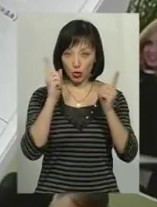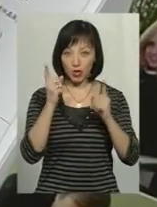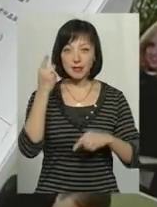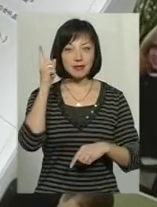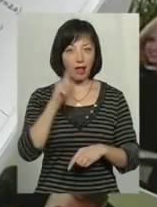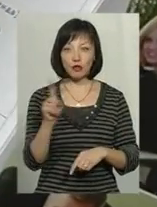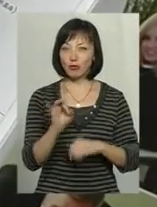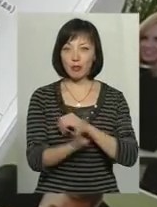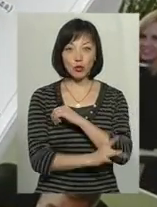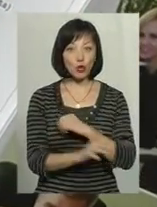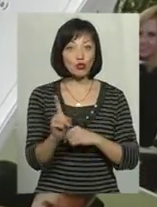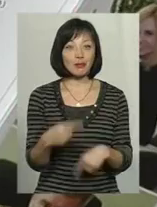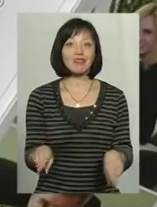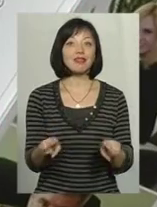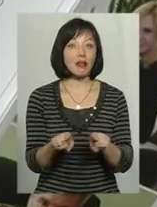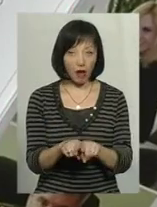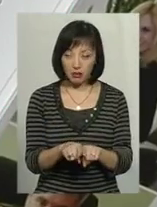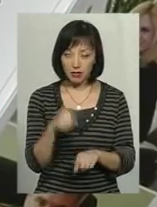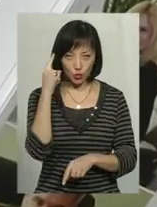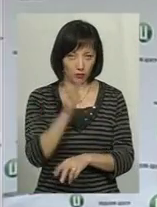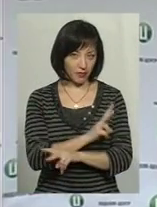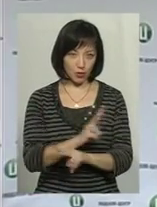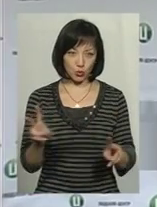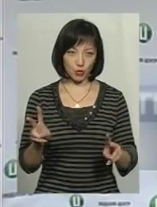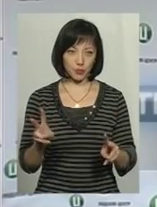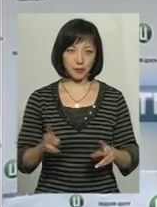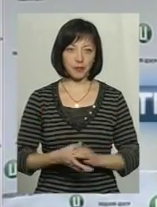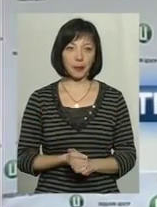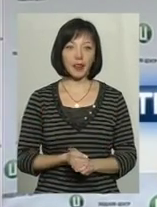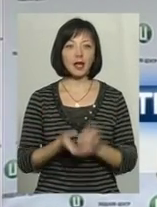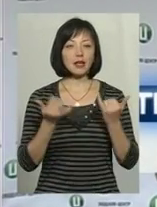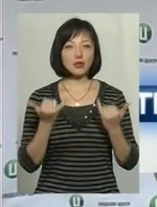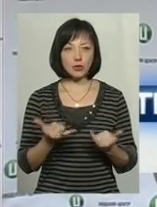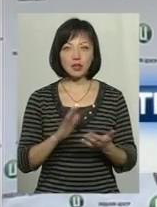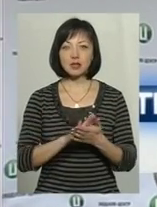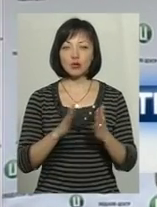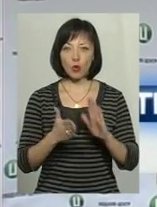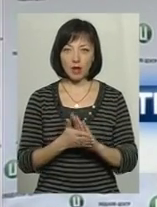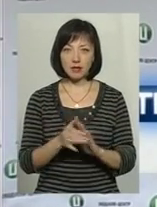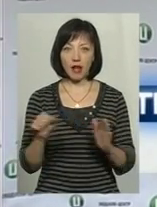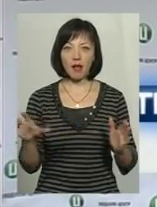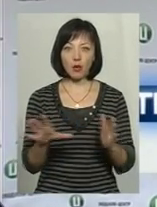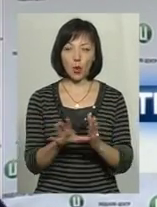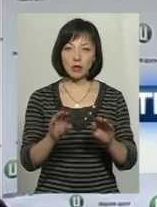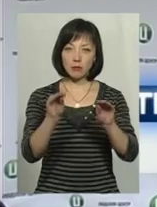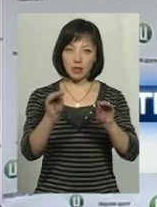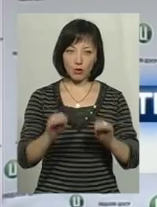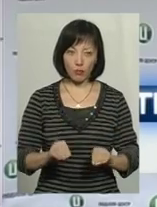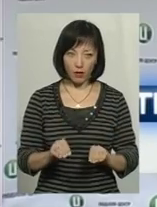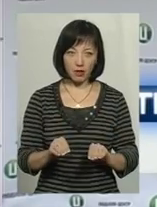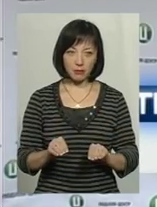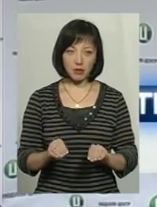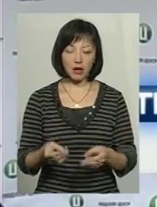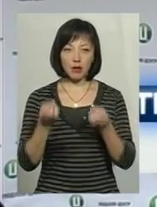літа не бідує, але щоб настільки, не думав ніхто. Сьогоднішня ситуація з електронним декларуванням просто